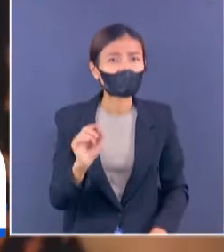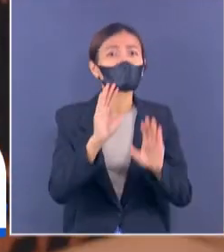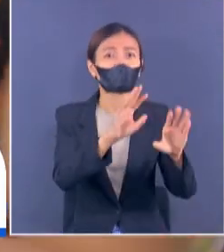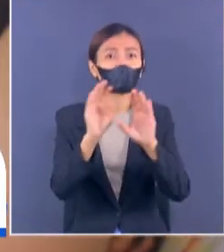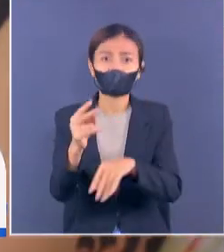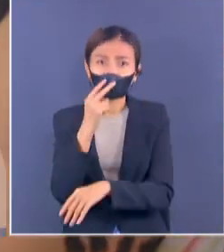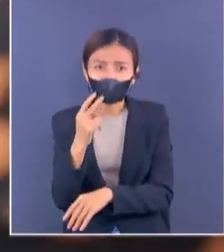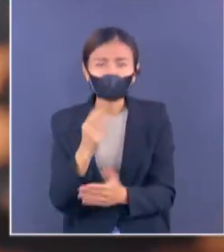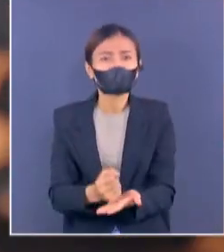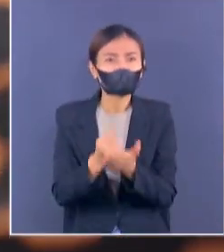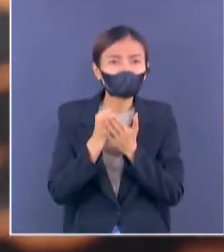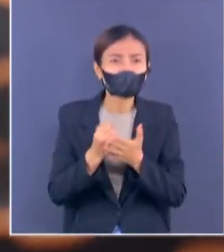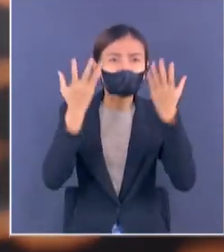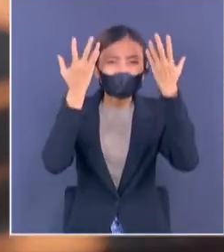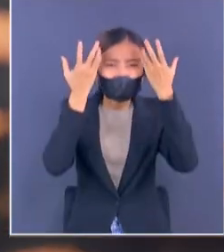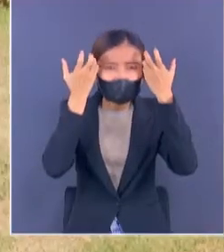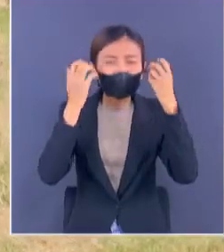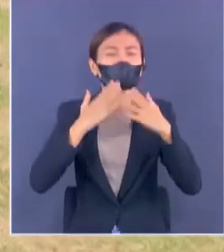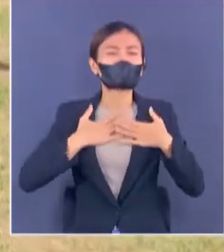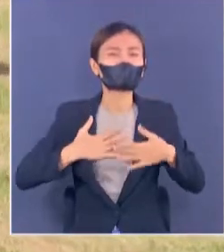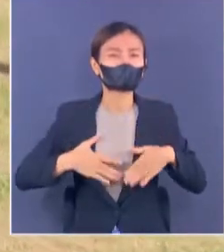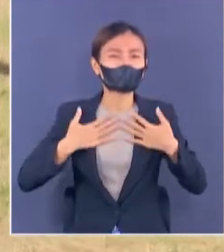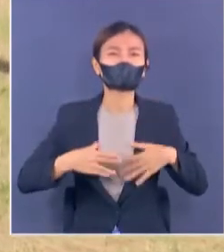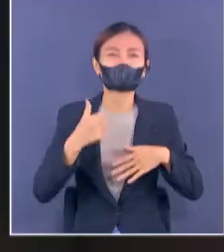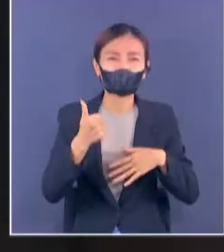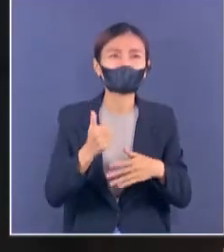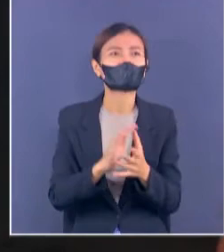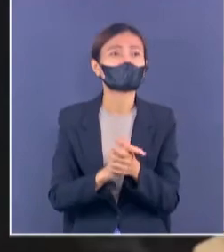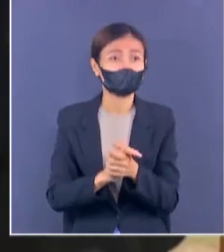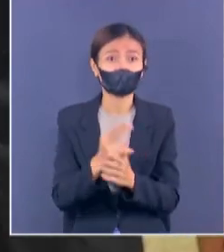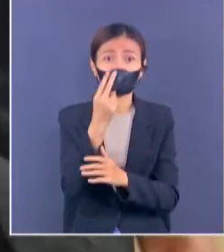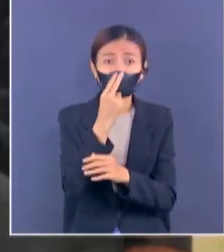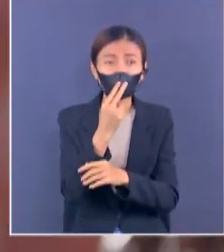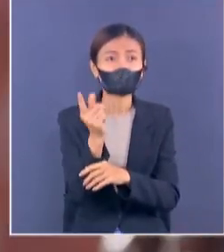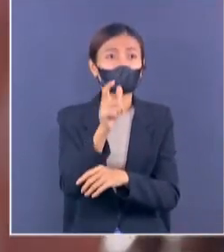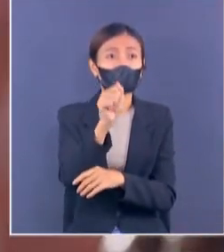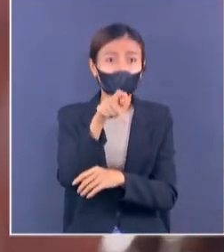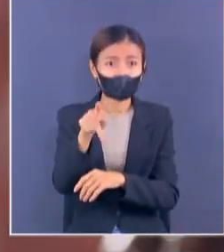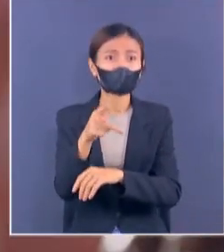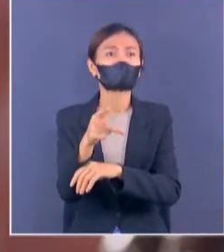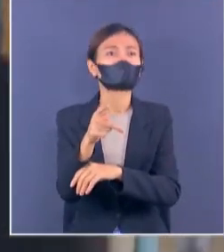เครียดตามสไตล์ไทยบ้านค่ะดูได้ทุกเพศทุกวัยรับชมได้แล้ววันนี้ที่โมโนแมสค่ะ